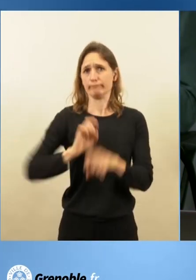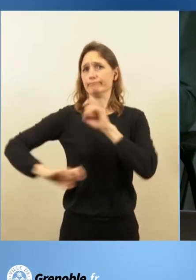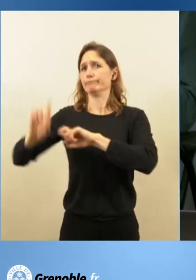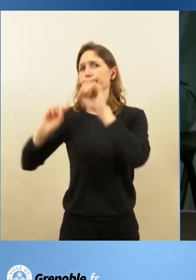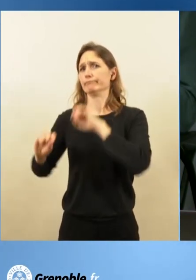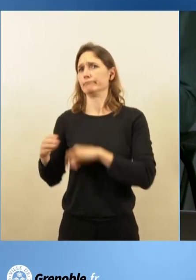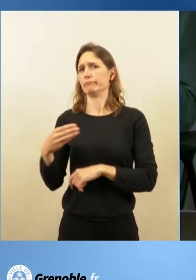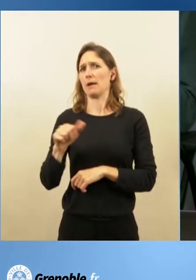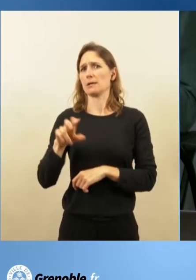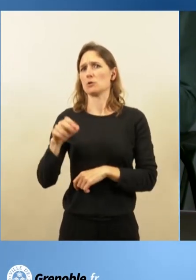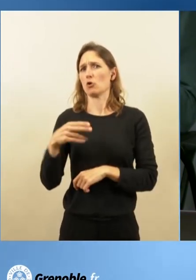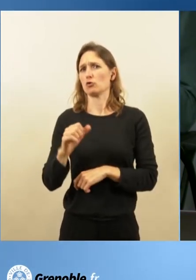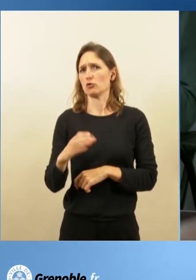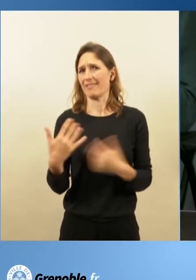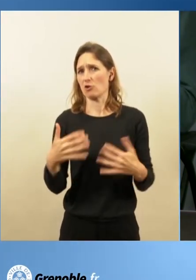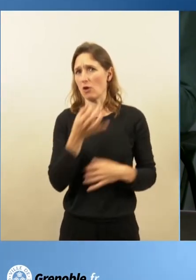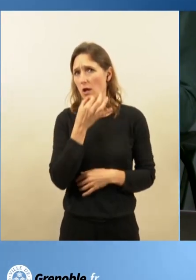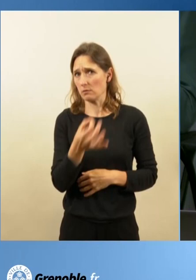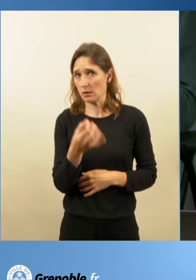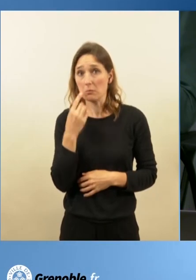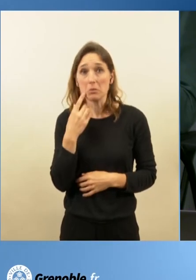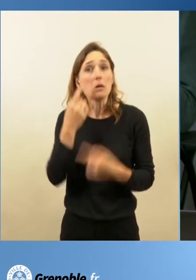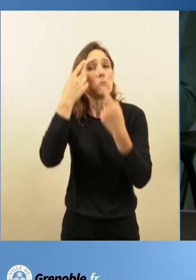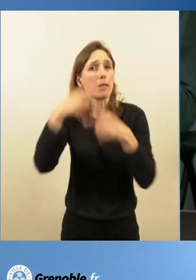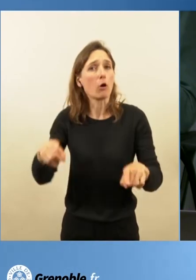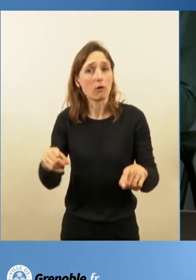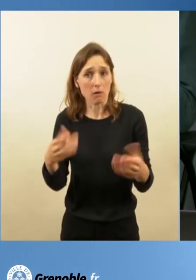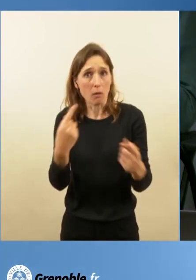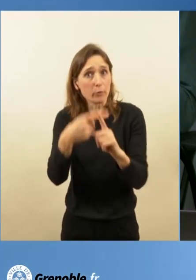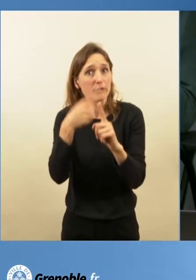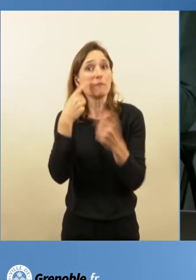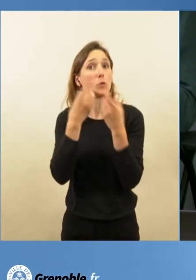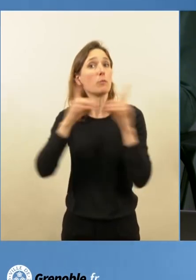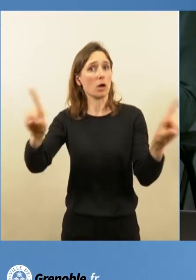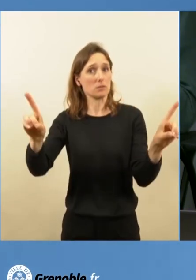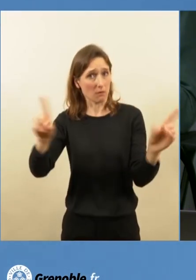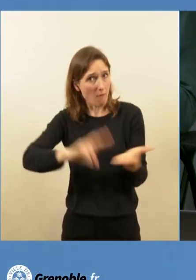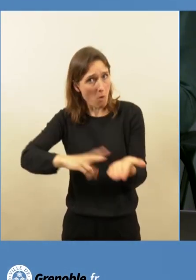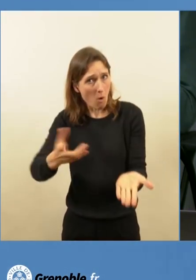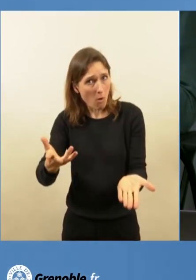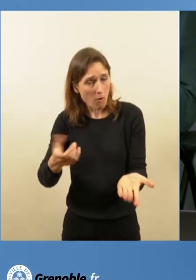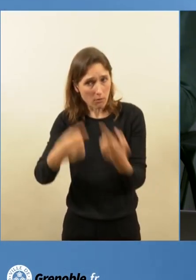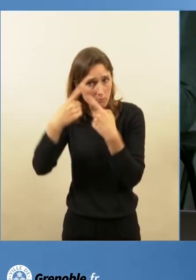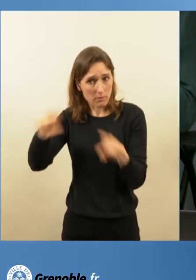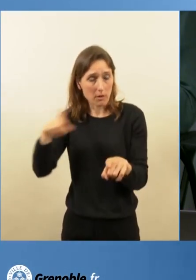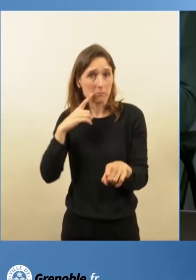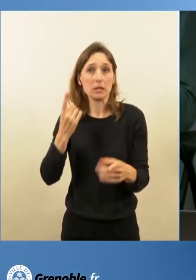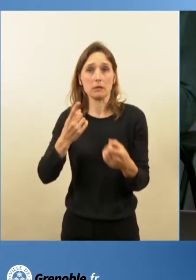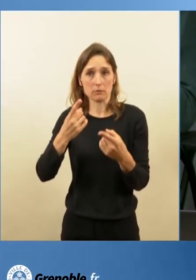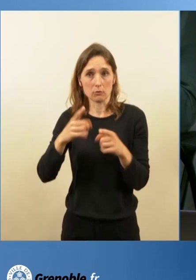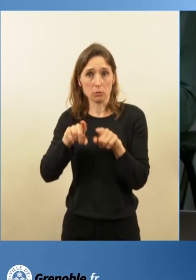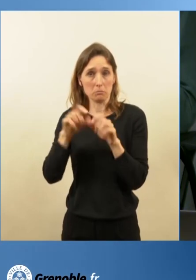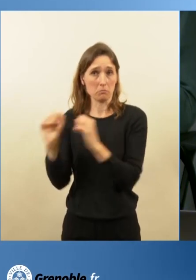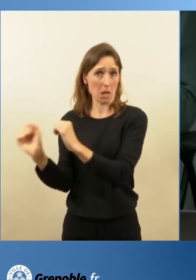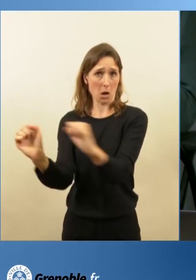si on n'est pas d'accord c'est une bonne chose en démocratie de pète d'accord franchement c'est une bonne chose parce que sinon c'est de la dictature